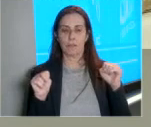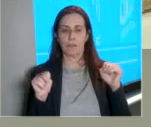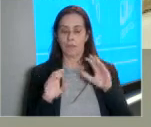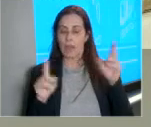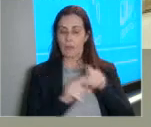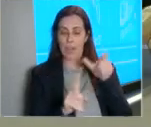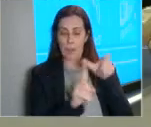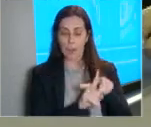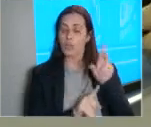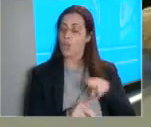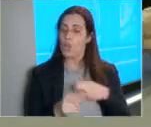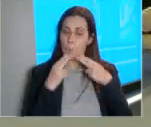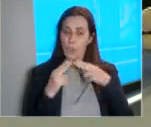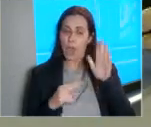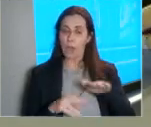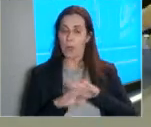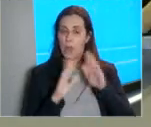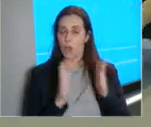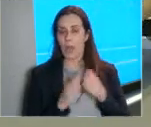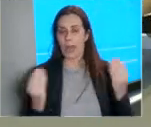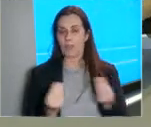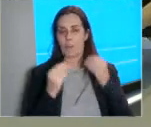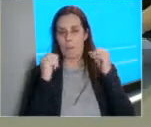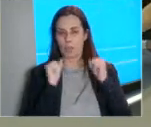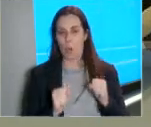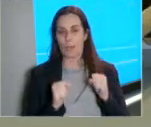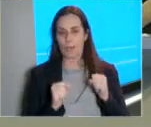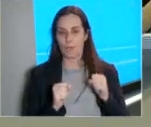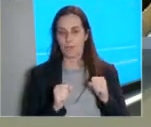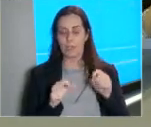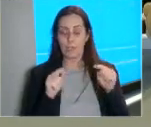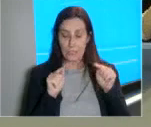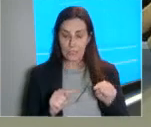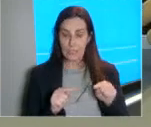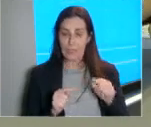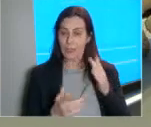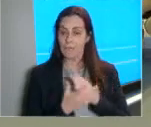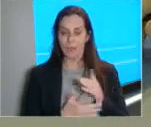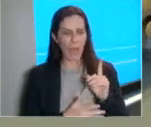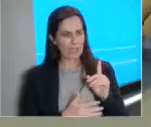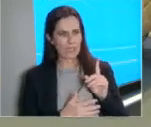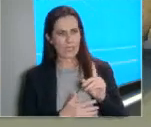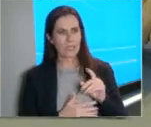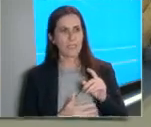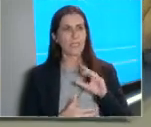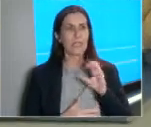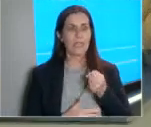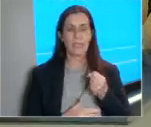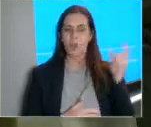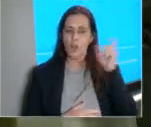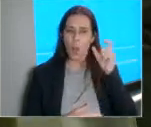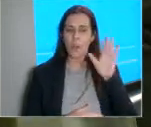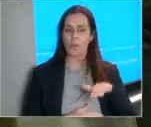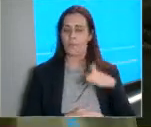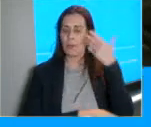את המצור. יש פתרונות גם לכל העניינים הביטחוניים. זה דובר כבר שנים, כן. עם טורקיה